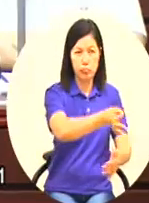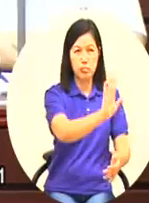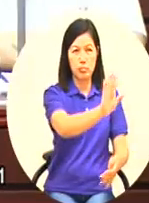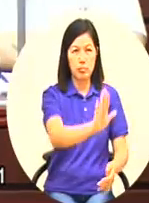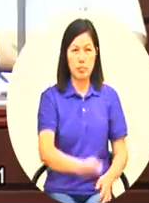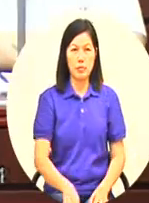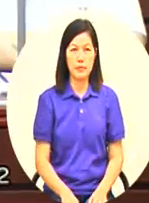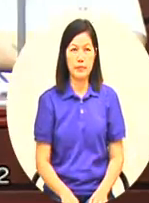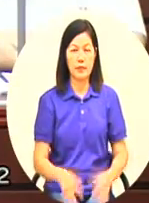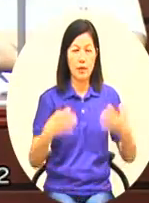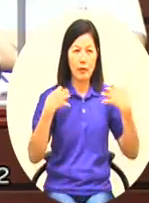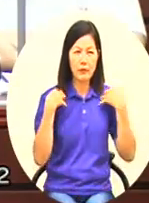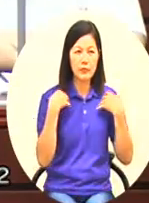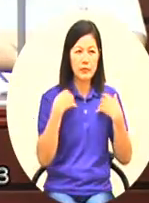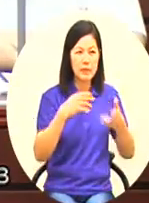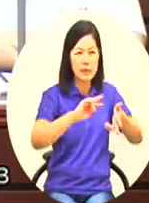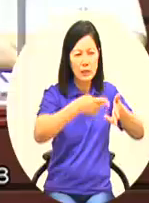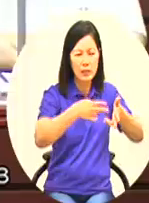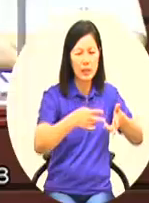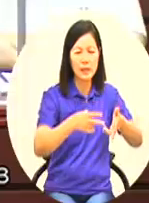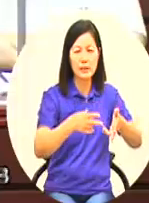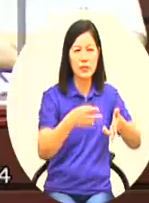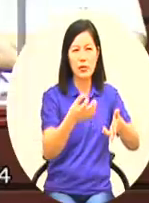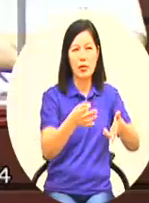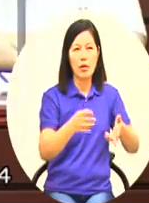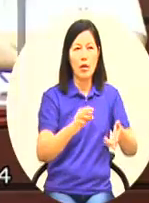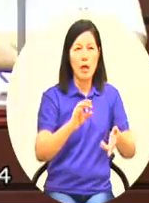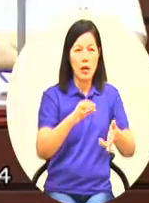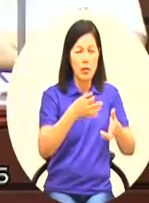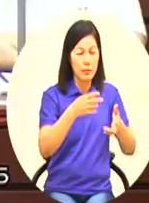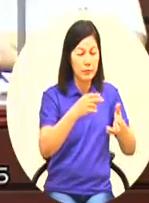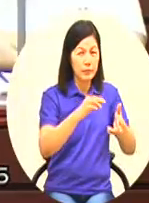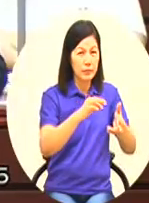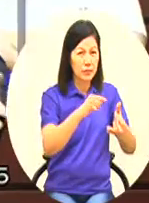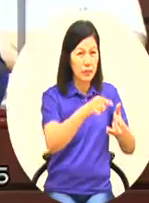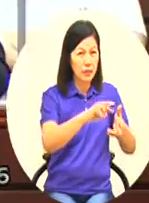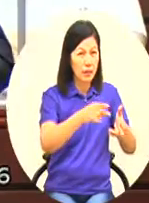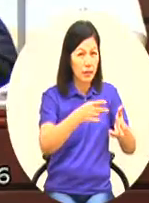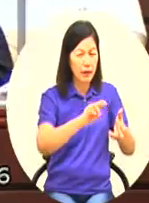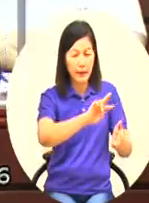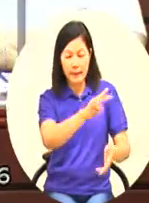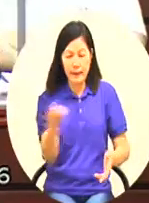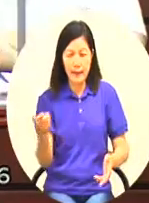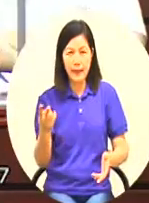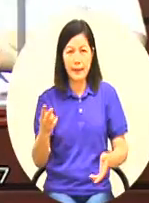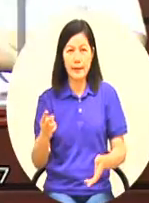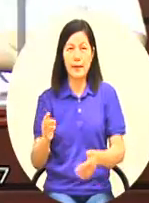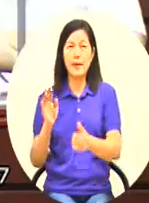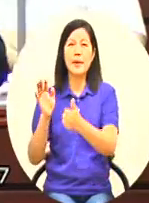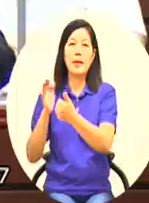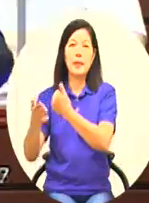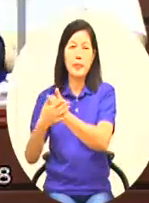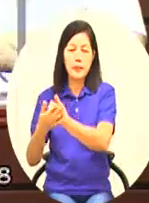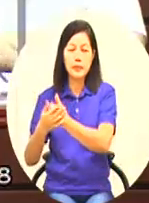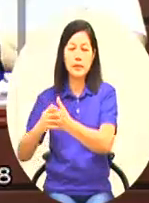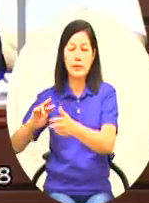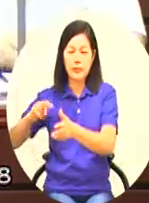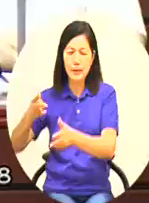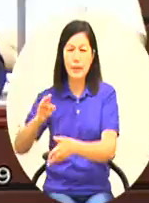不必负责维修费用了，把维修费转为租赁的费用，那这样我们严谨就不负责维修，所以在